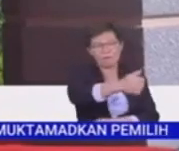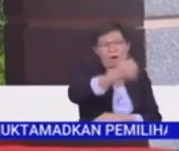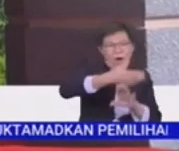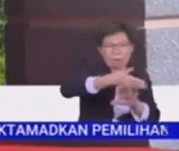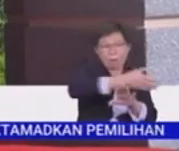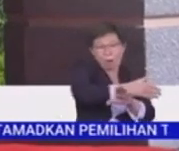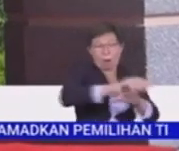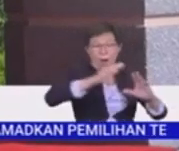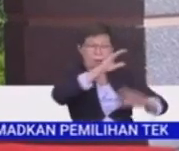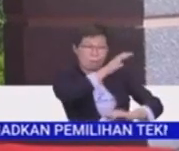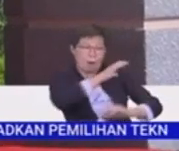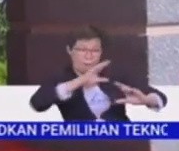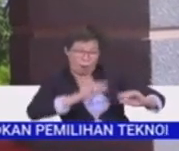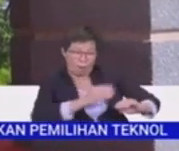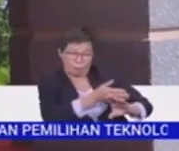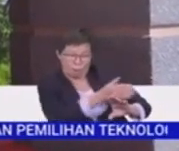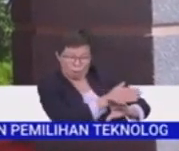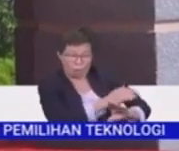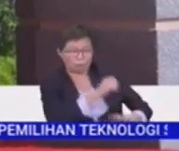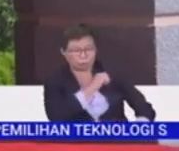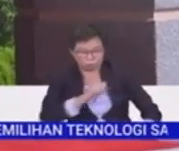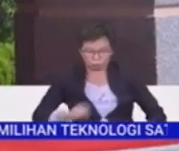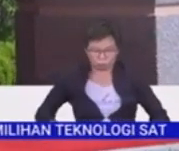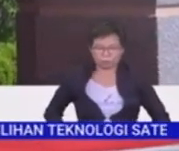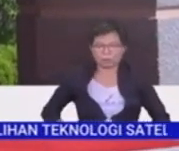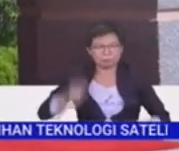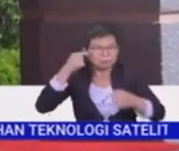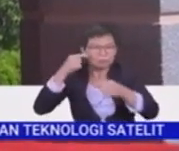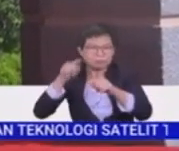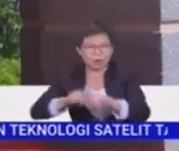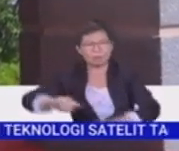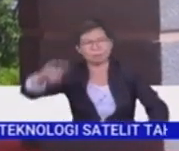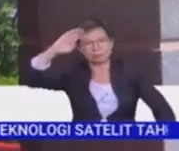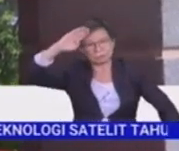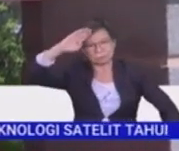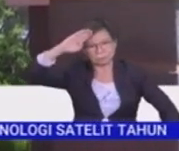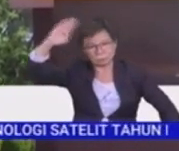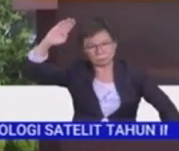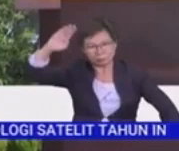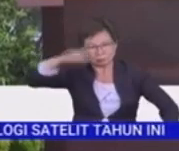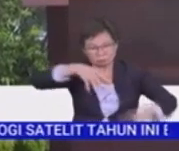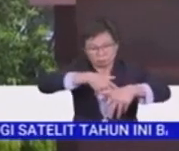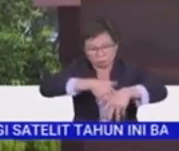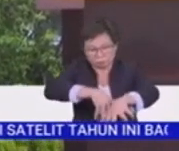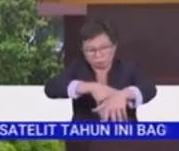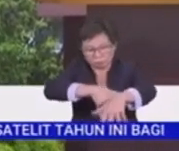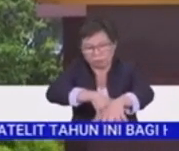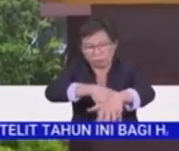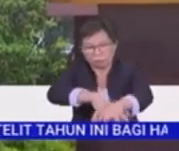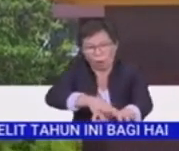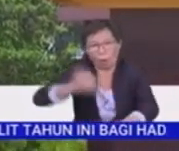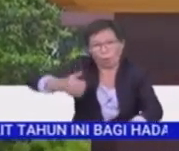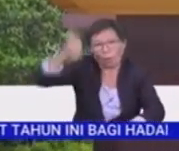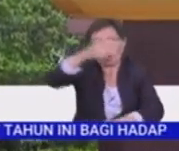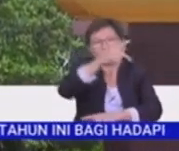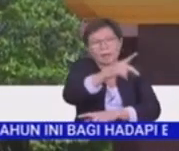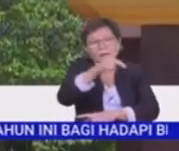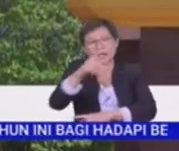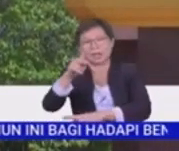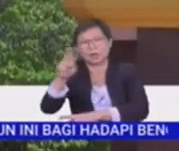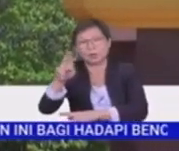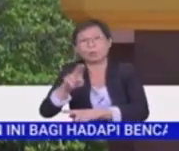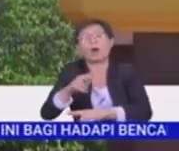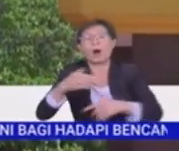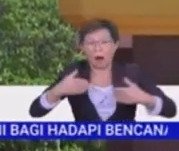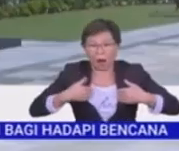sebelum mempengaruhi kan mesyuarat Sultan Mizan berkenan memberi Tabik hormat ke atas kawalan kehormatan utama hakkekkyu yang